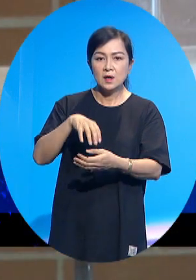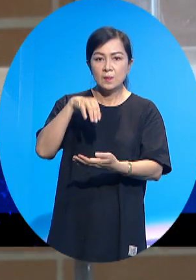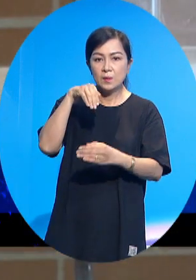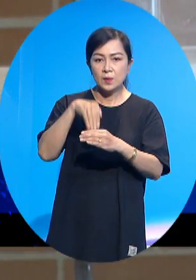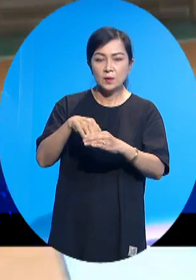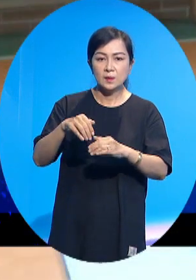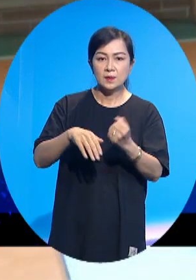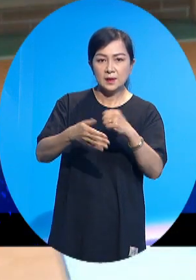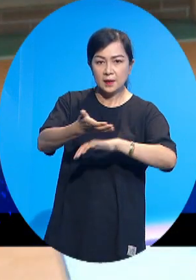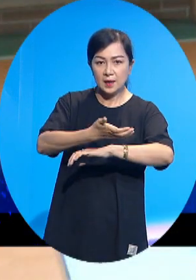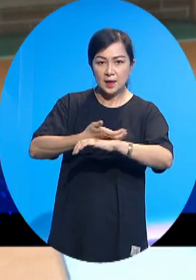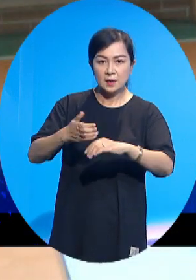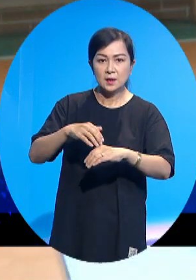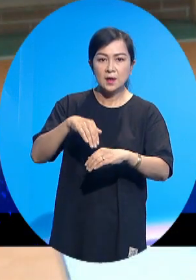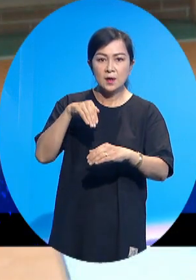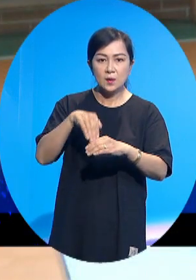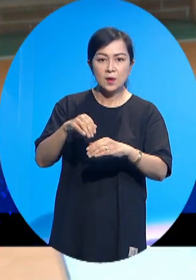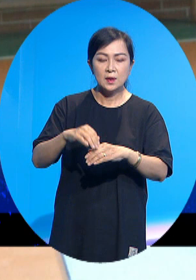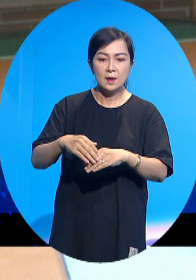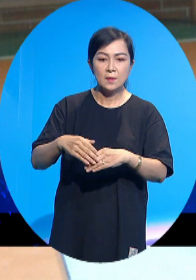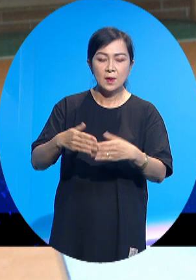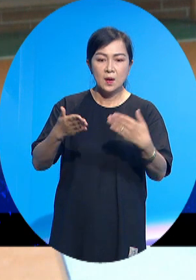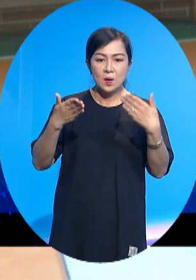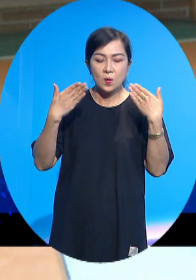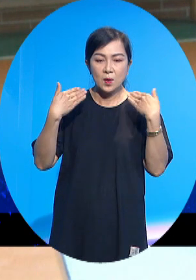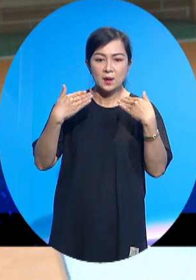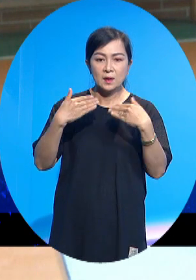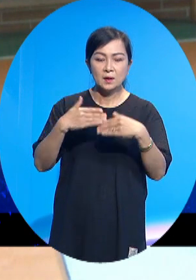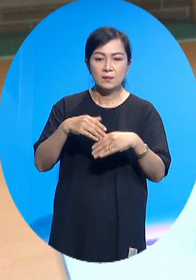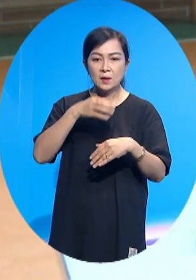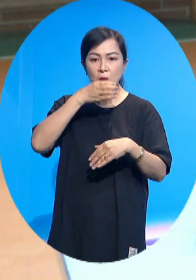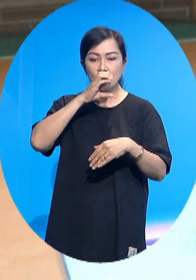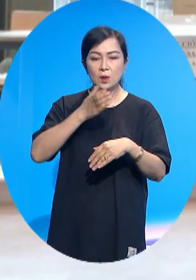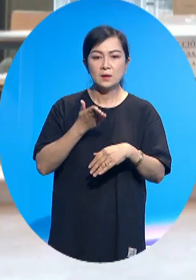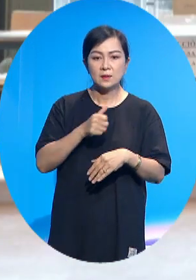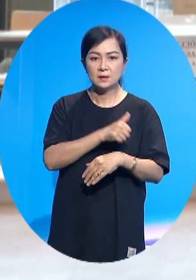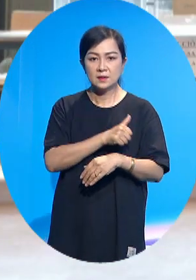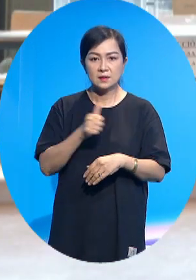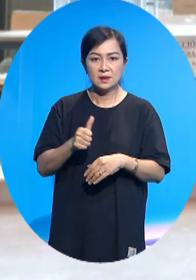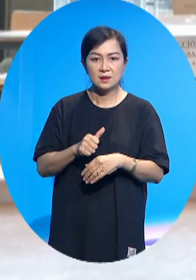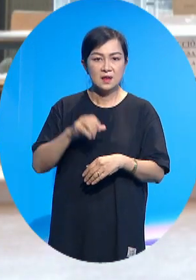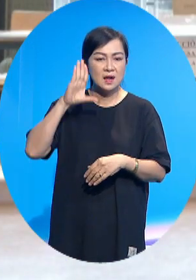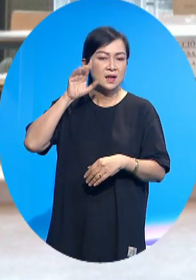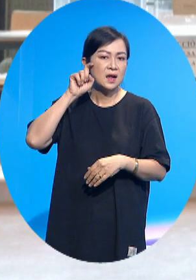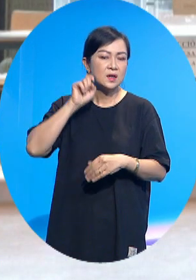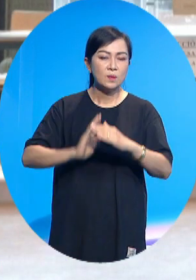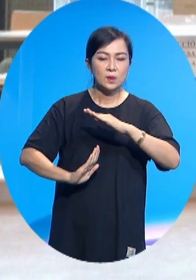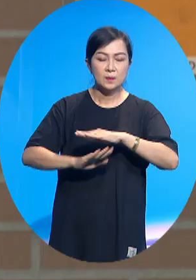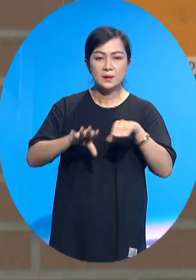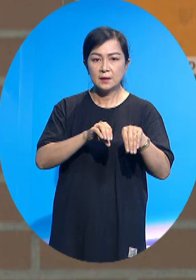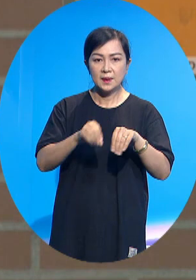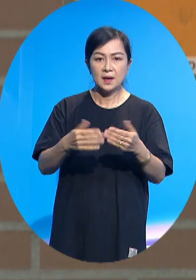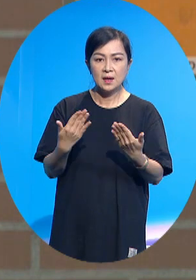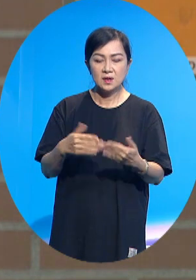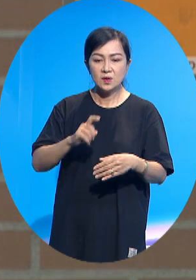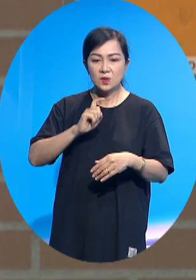trên khắp cả nước. Dự điểm bỏ phiếu đã trang bị thêm quạt gió, điều hòa và nước uống cho cử tri. Dù đợt nắng nóng cao điểm đã kết thúc tại Tây Ban Nha,